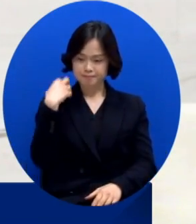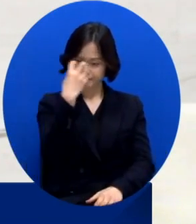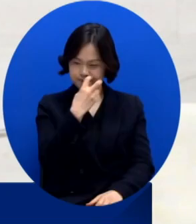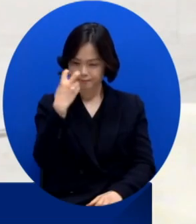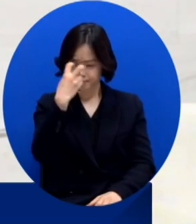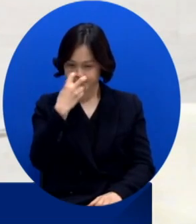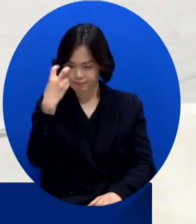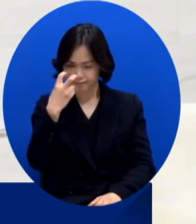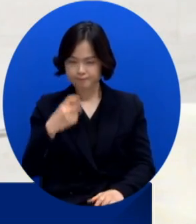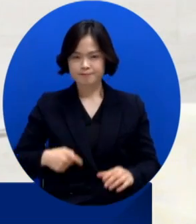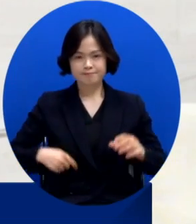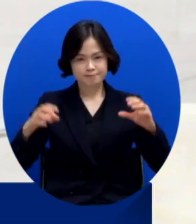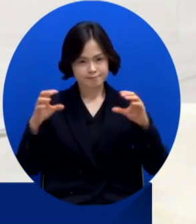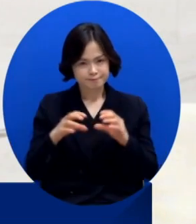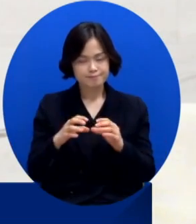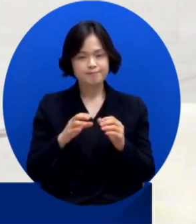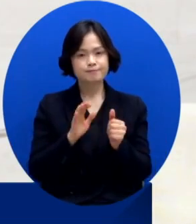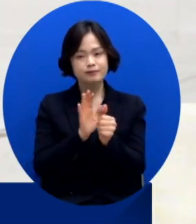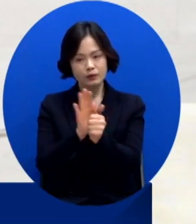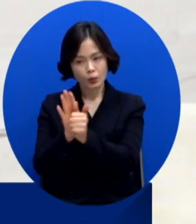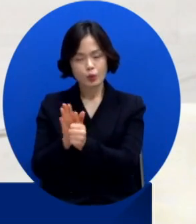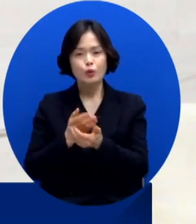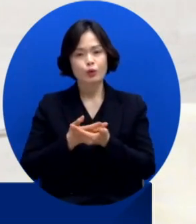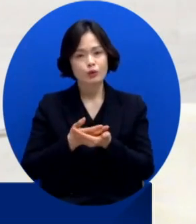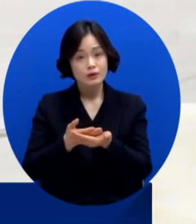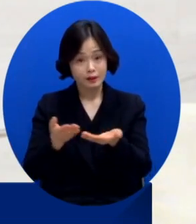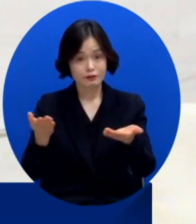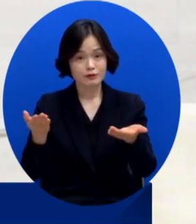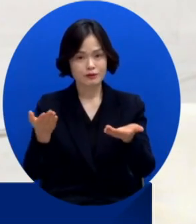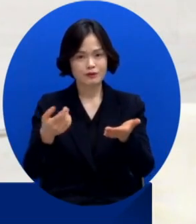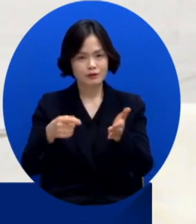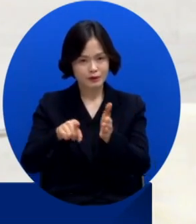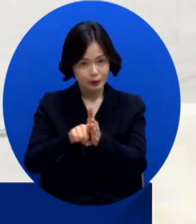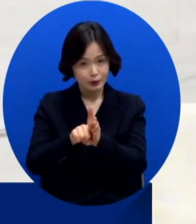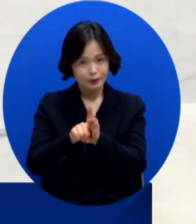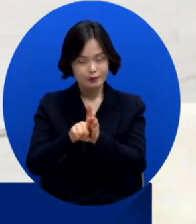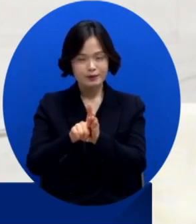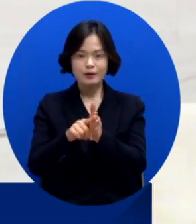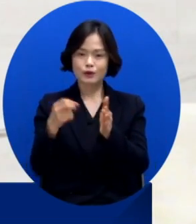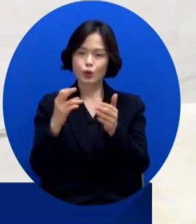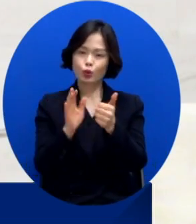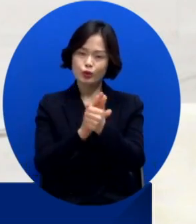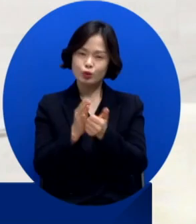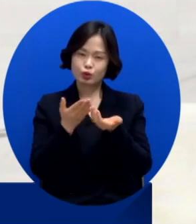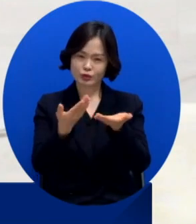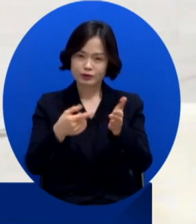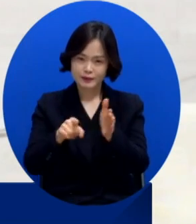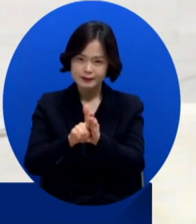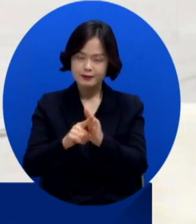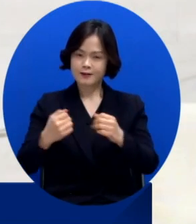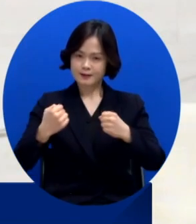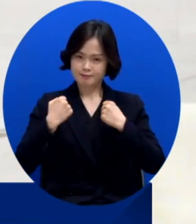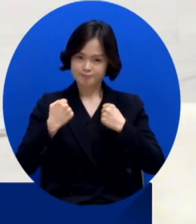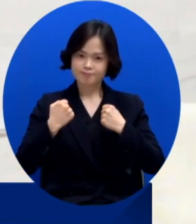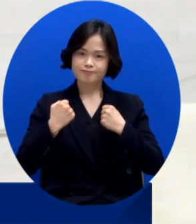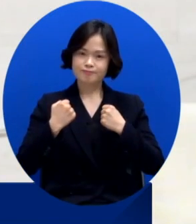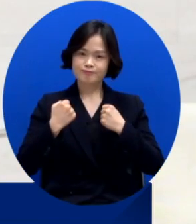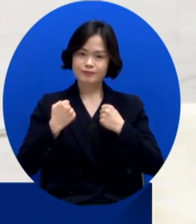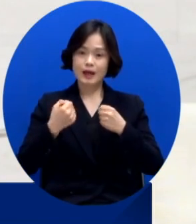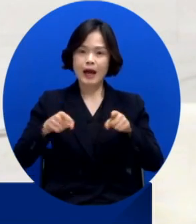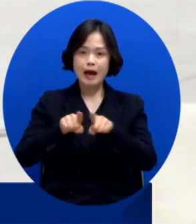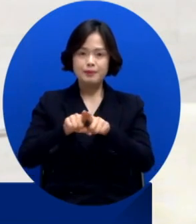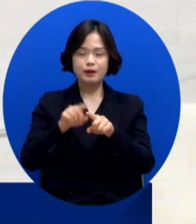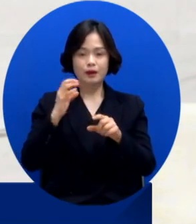함께 연합에서 나눌 수 있으면 그렇게 해서 위로되고 또 힘을 받아서 이 어려운 때를 함께